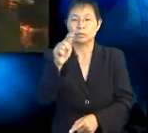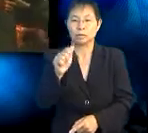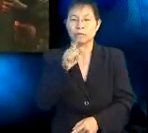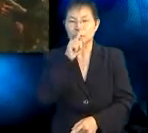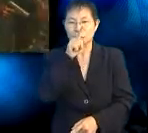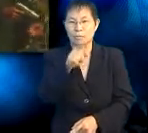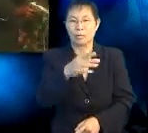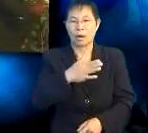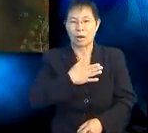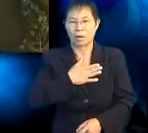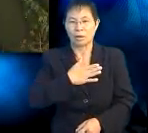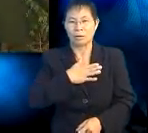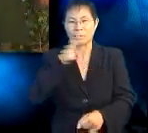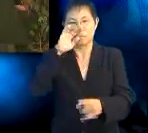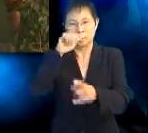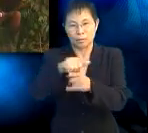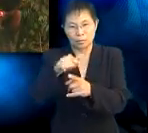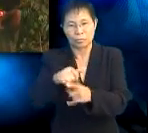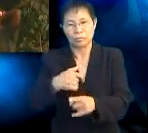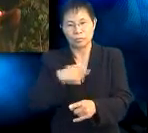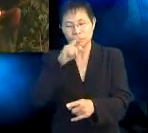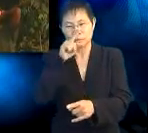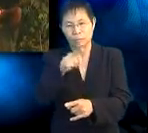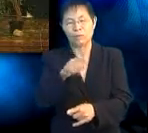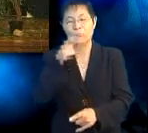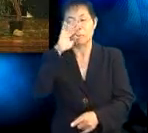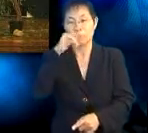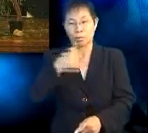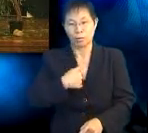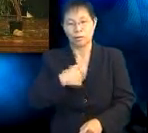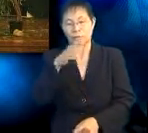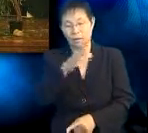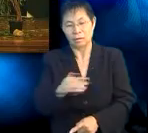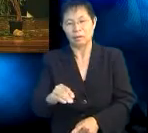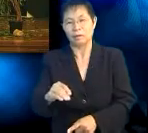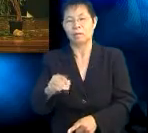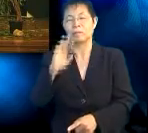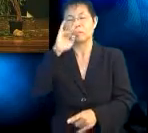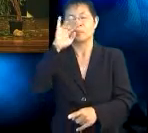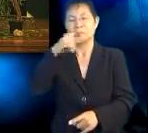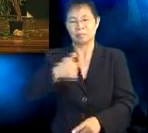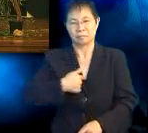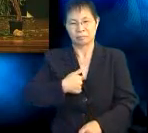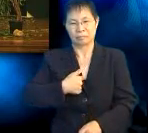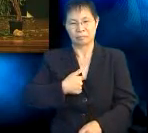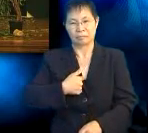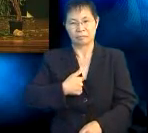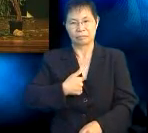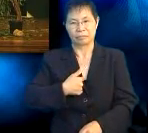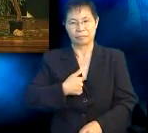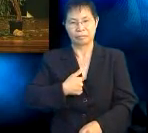Memang aku penipu, pembohong dan pendusta. Sama seperti kau.